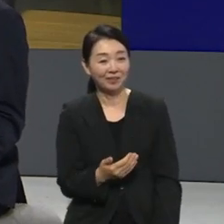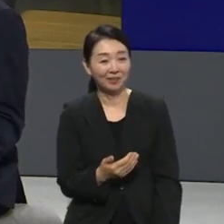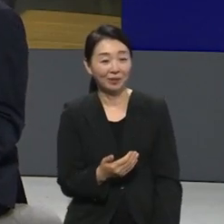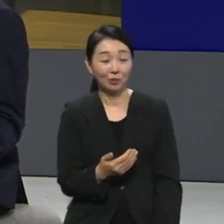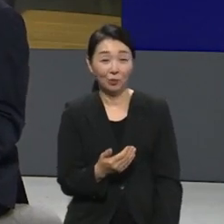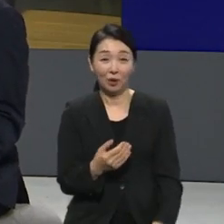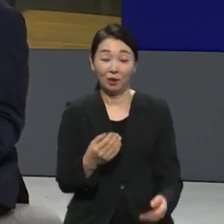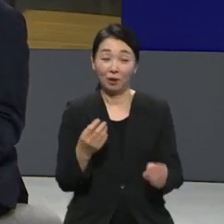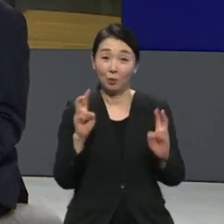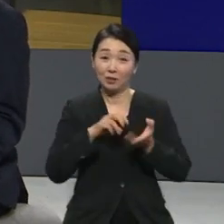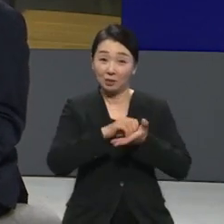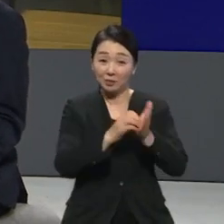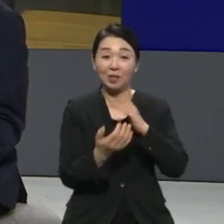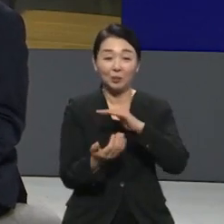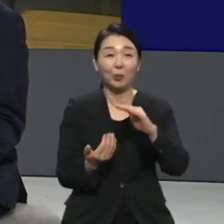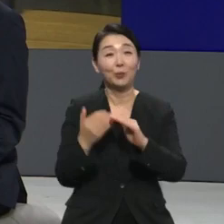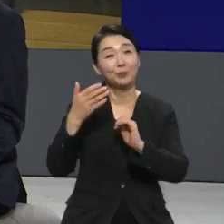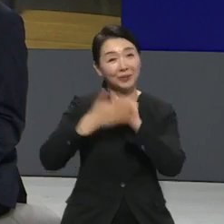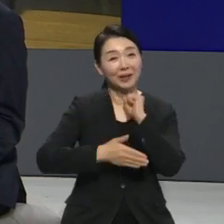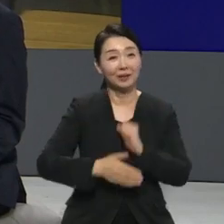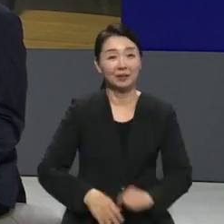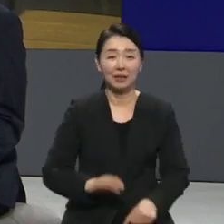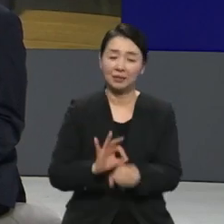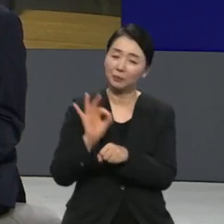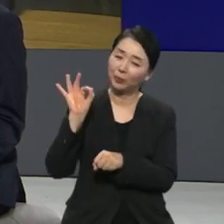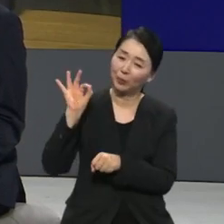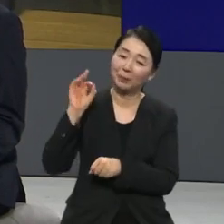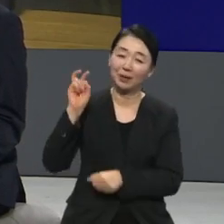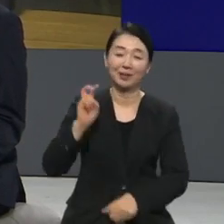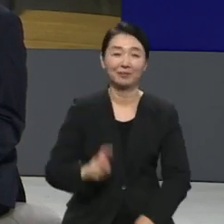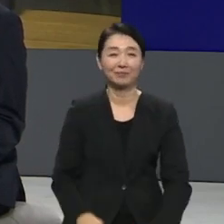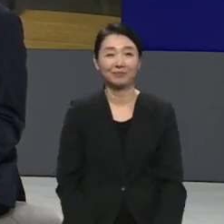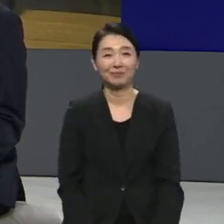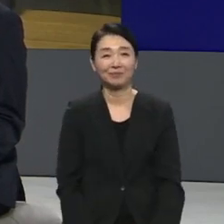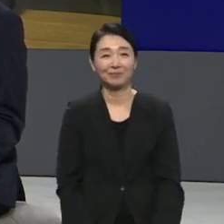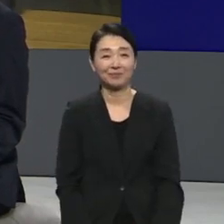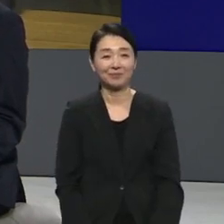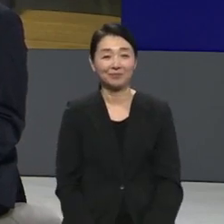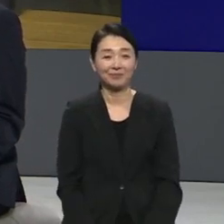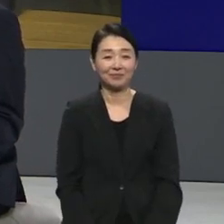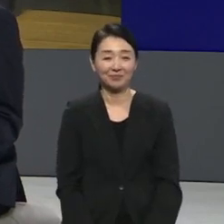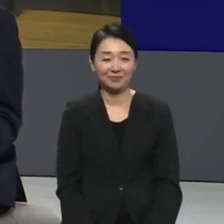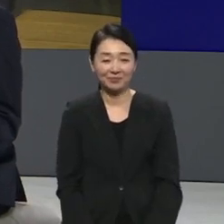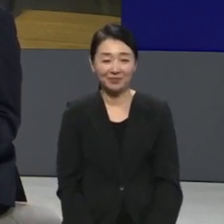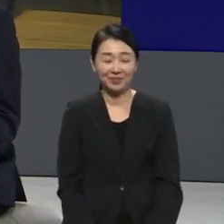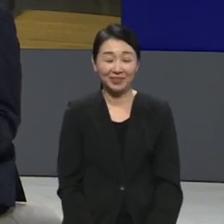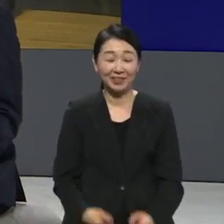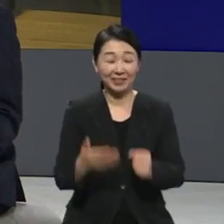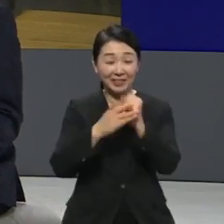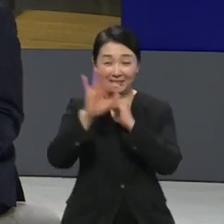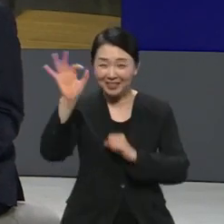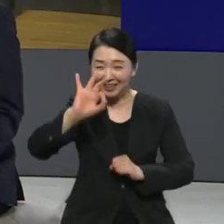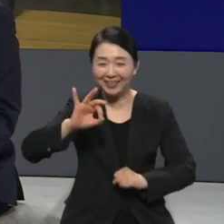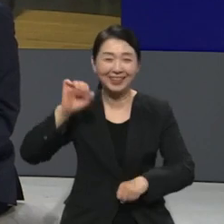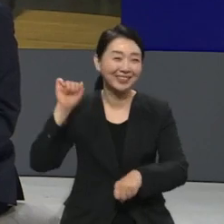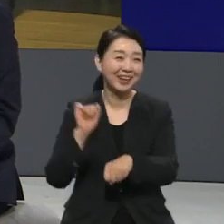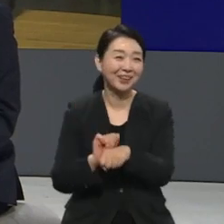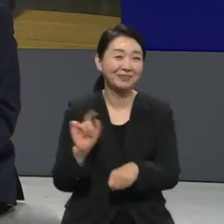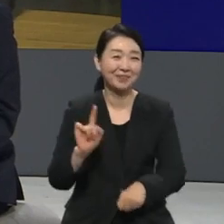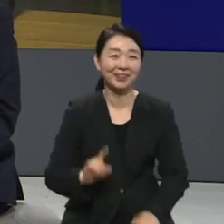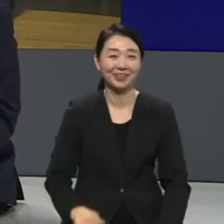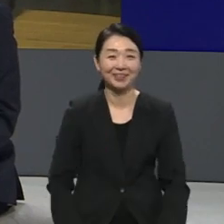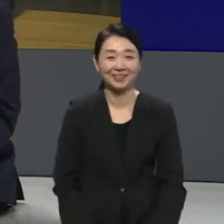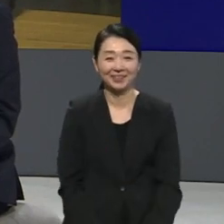입사 전입니다. 이게 아. 한 10년 전이네. 아, 네. 이런 앵커 잘도 찾았네. 잘도 찾았어요. 네. 네,